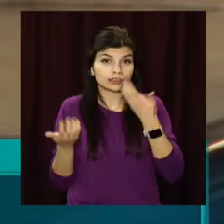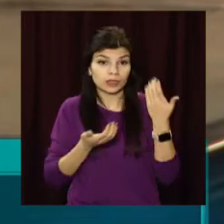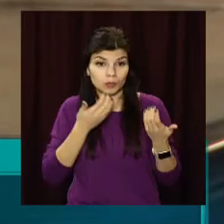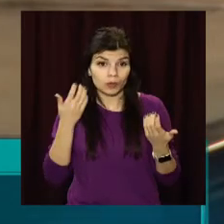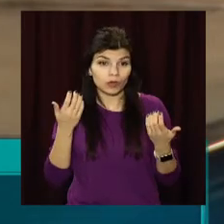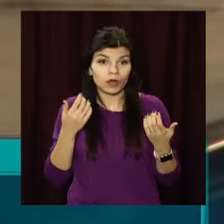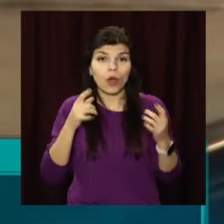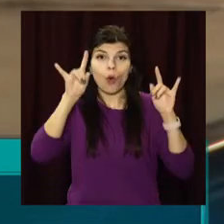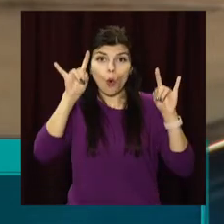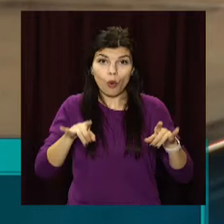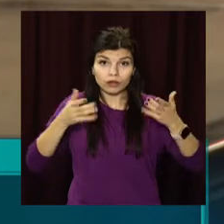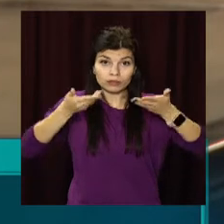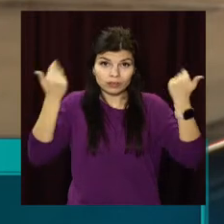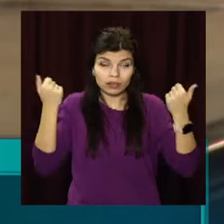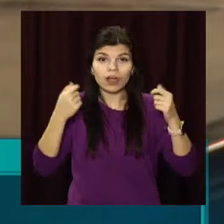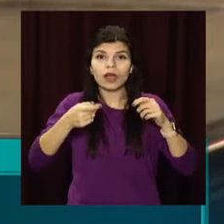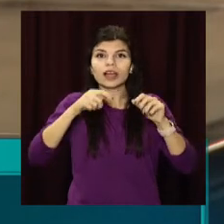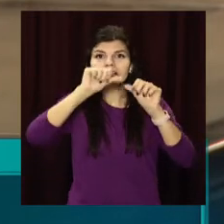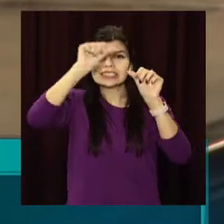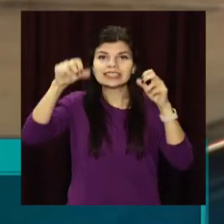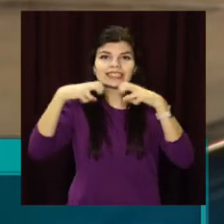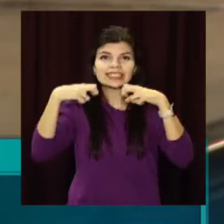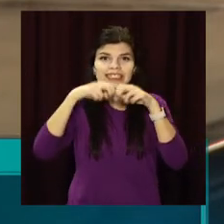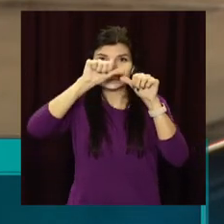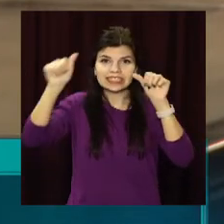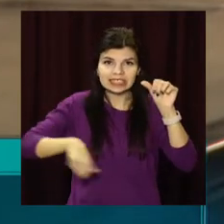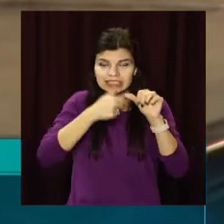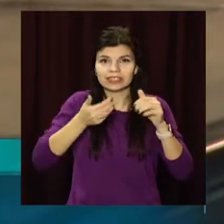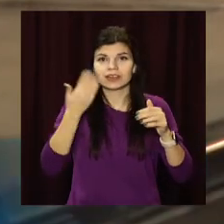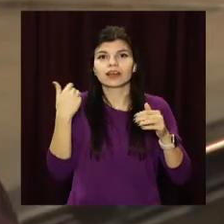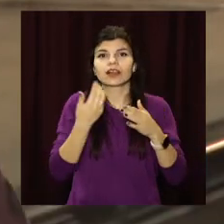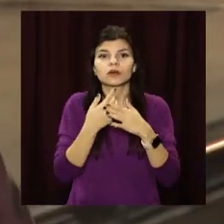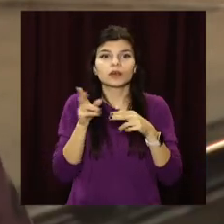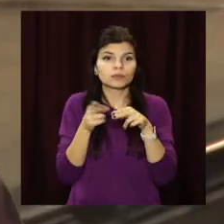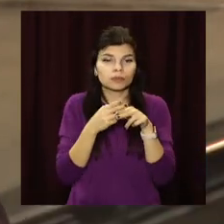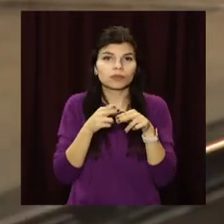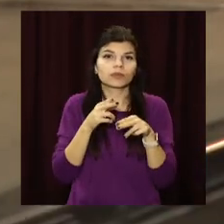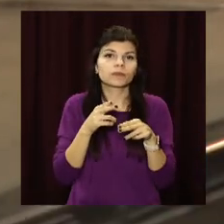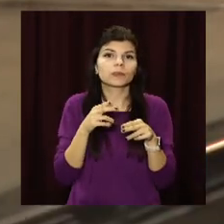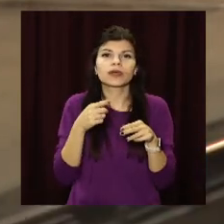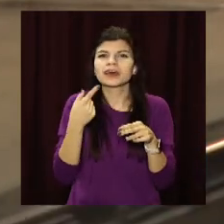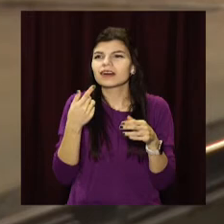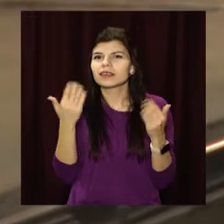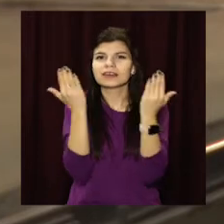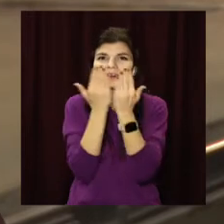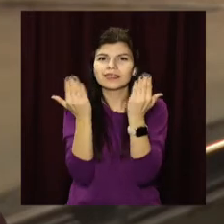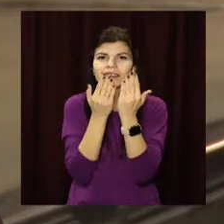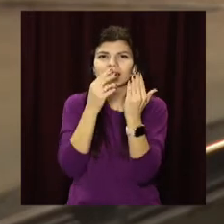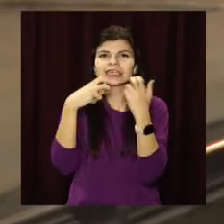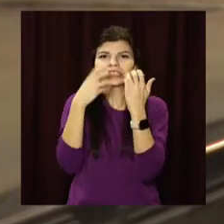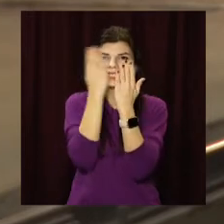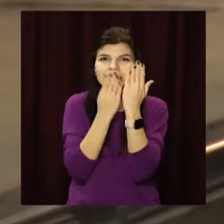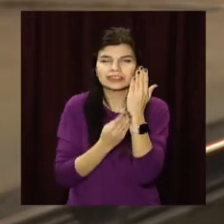Снимаются окна, снимается обшивка, производится капитальный ремонт кровли, оконных проемов, кузова всего.